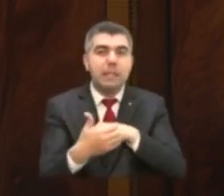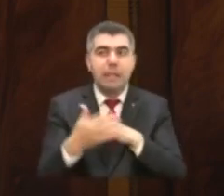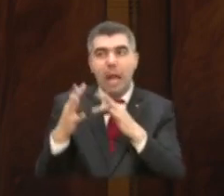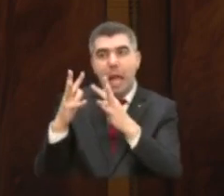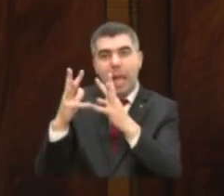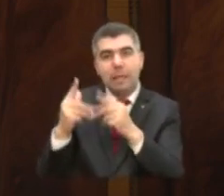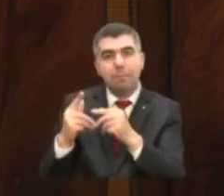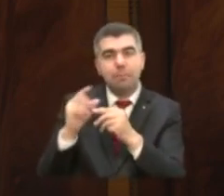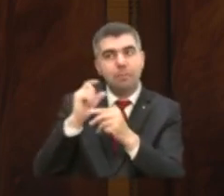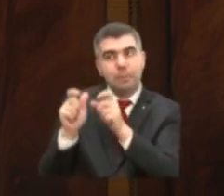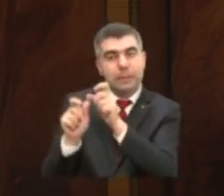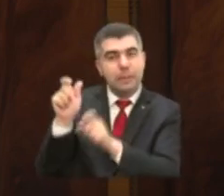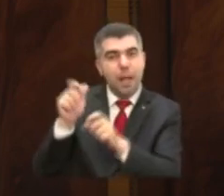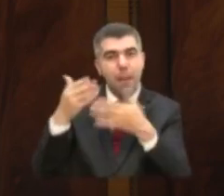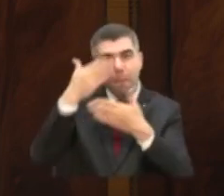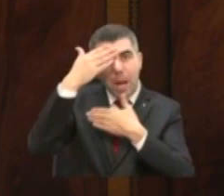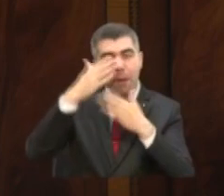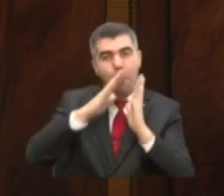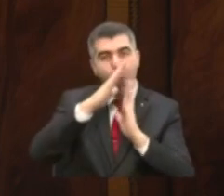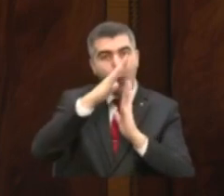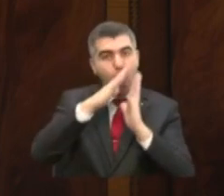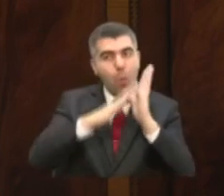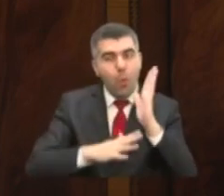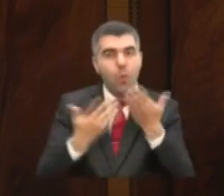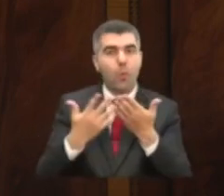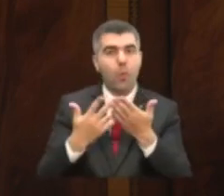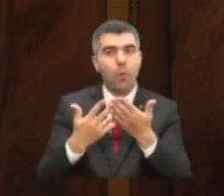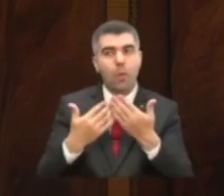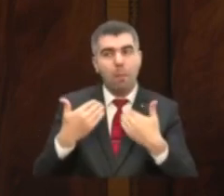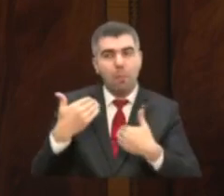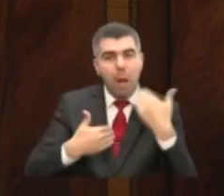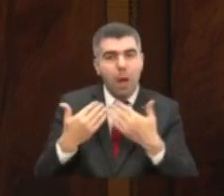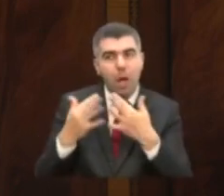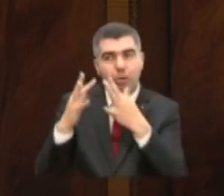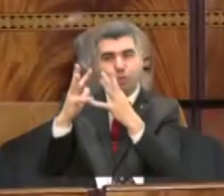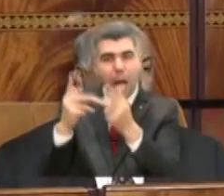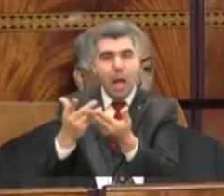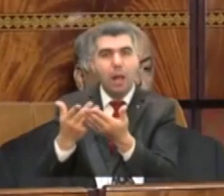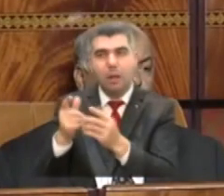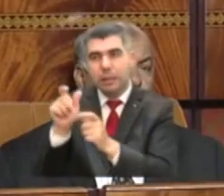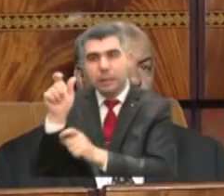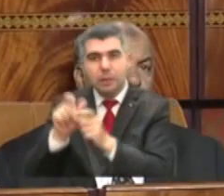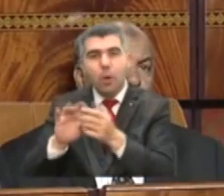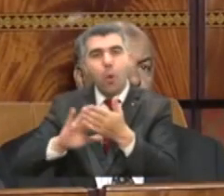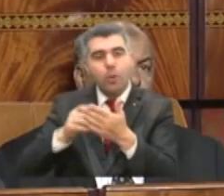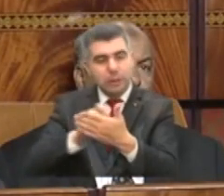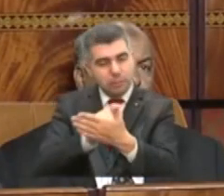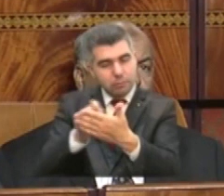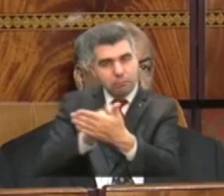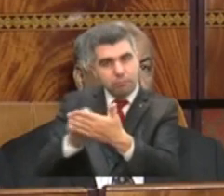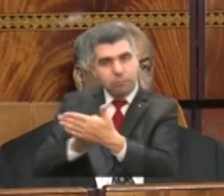كان هناك عمل لوضع سياسة حمائية اجتماعية متكاملة ومندمجة كتشفي جميع القطاعات، باش